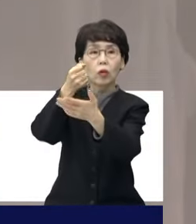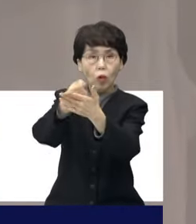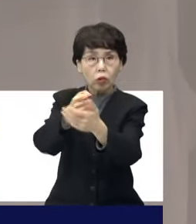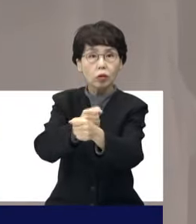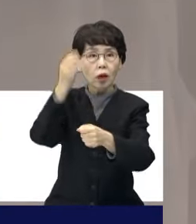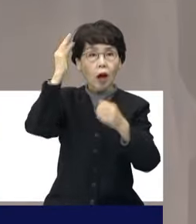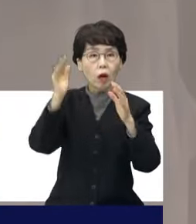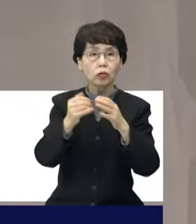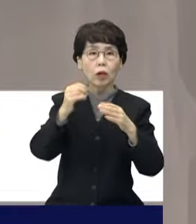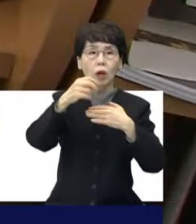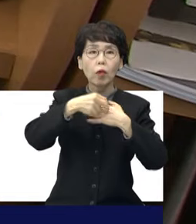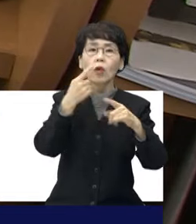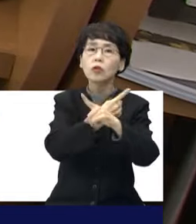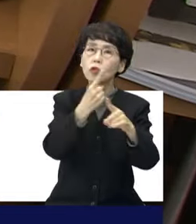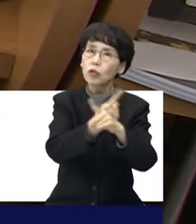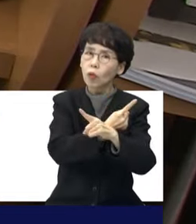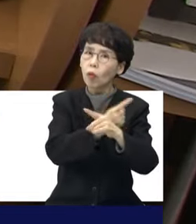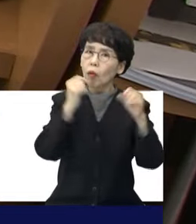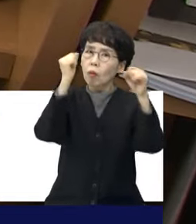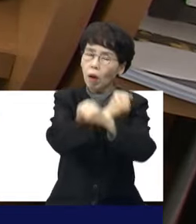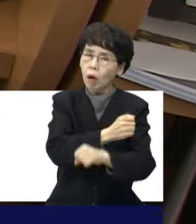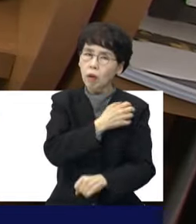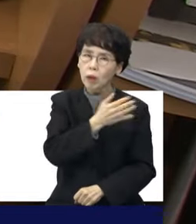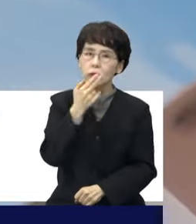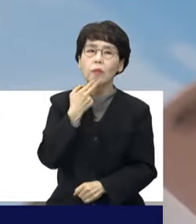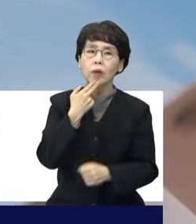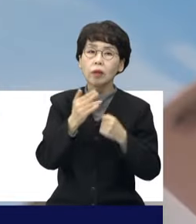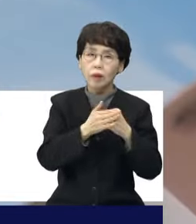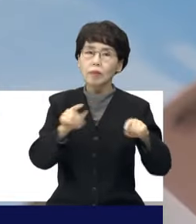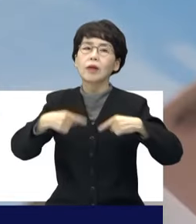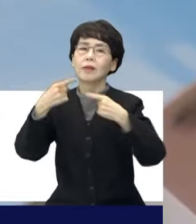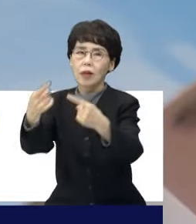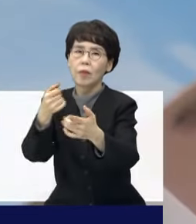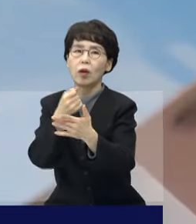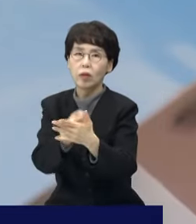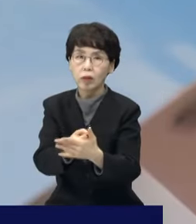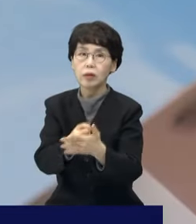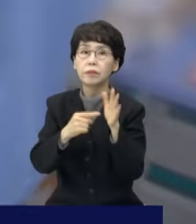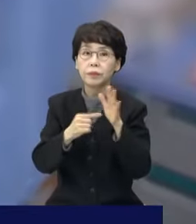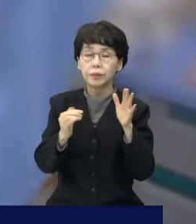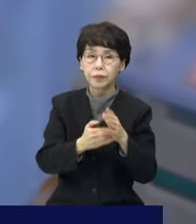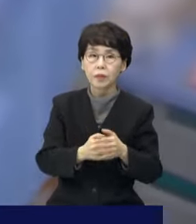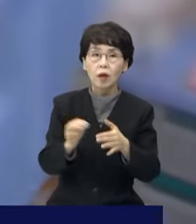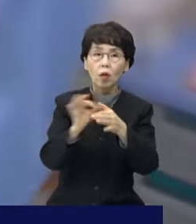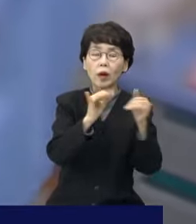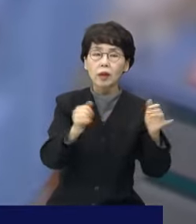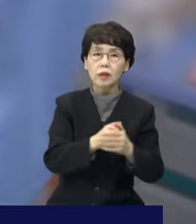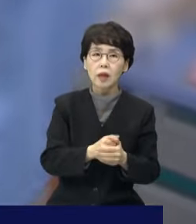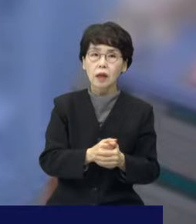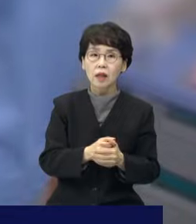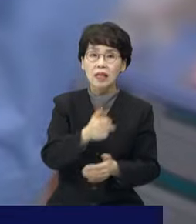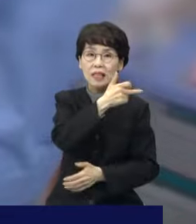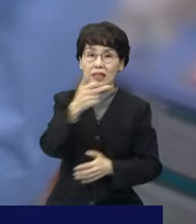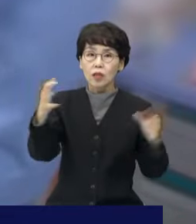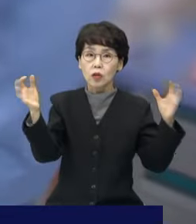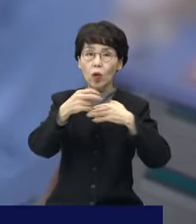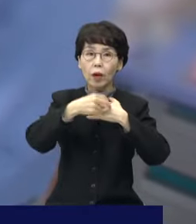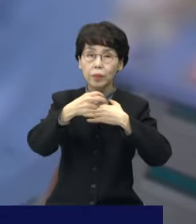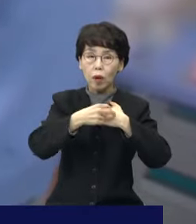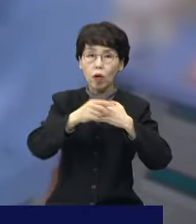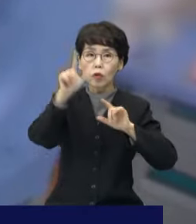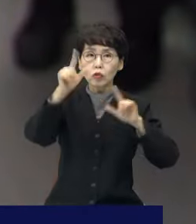대한민국 의료의 붕괴를 더는 묵과할 수 없어 참여를 결정했다고 설명했습니다. 대한의학회 관계자는 상급 종합병원 구조 개편